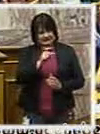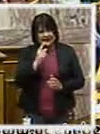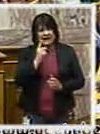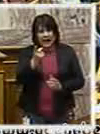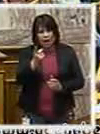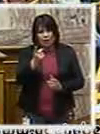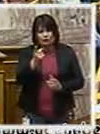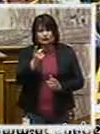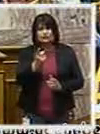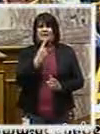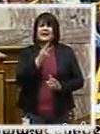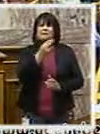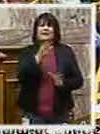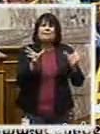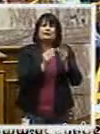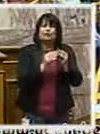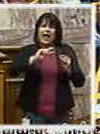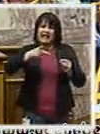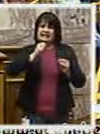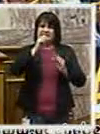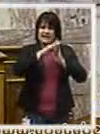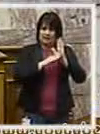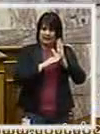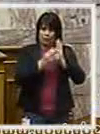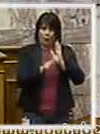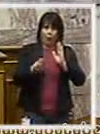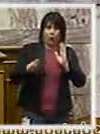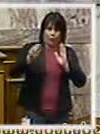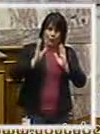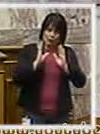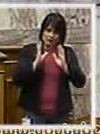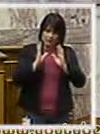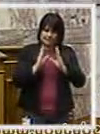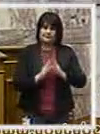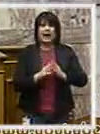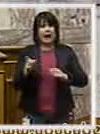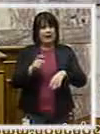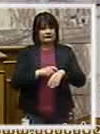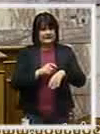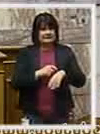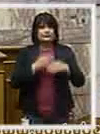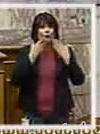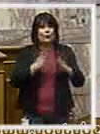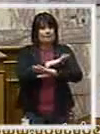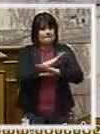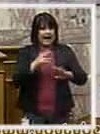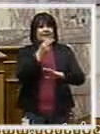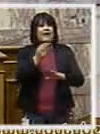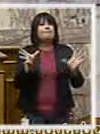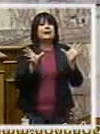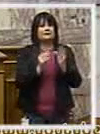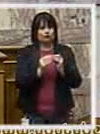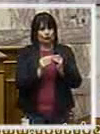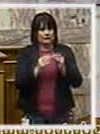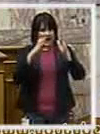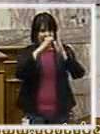και πολύ στην συνταγματικότητα, αλλά κυρίες και κύριοι συνάδελφοι, έχει ολοκληρωθεί η συζήτηση κατά